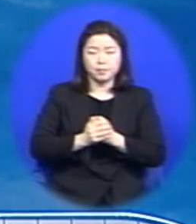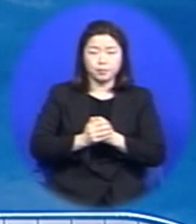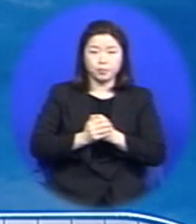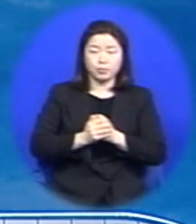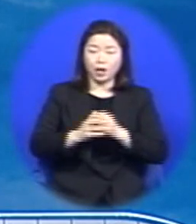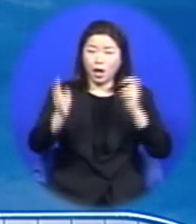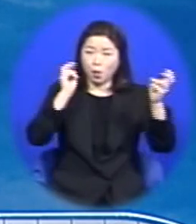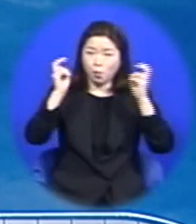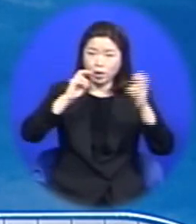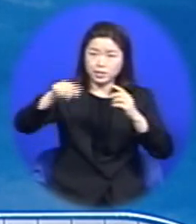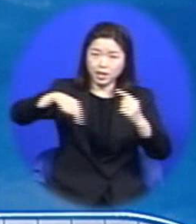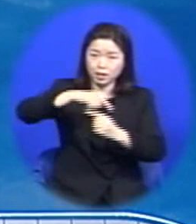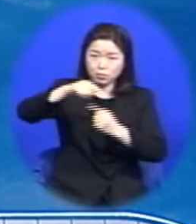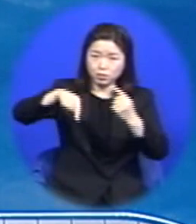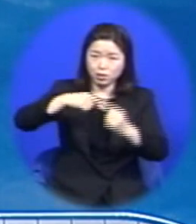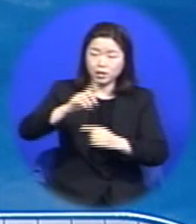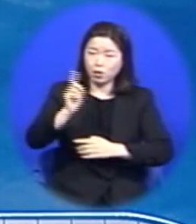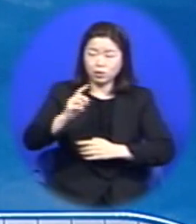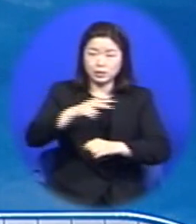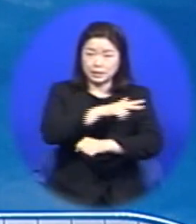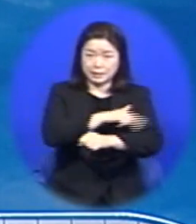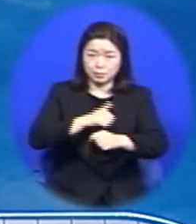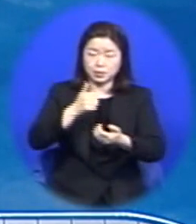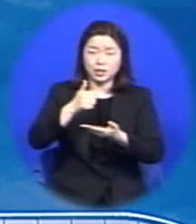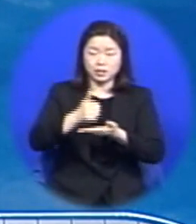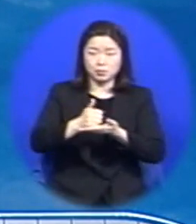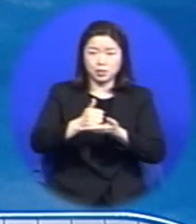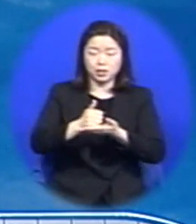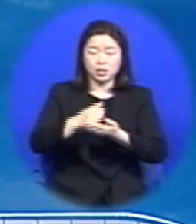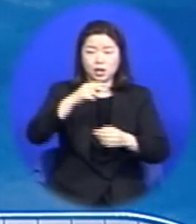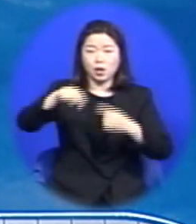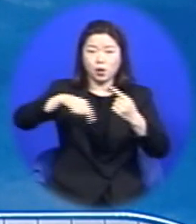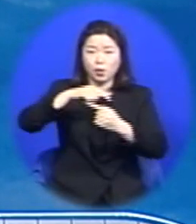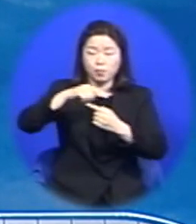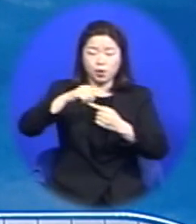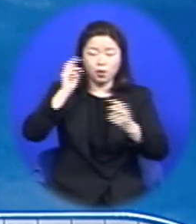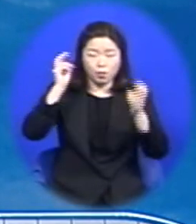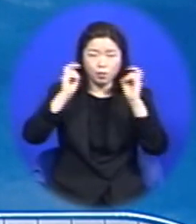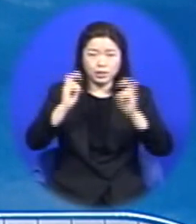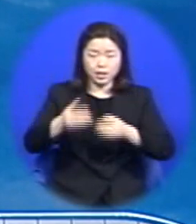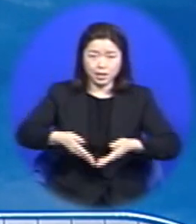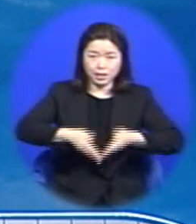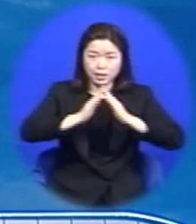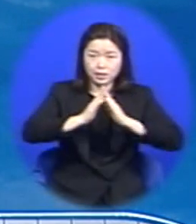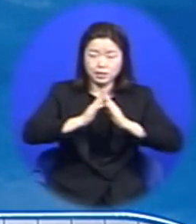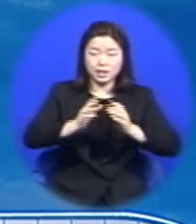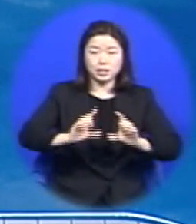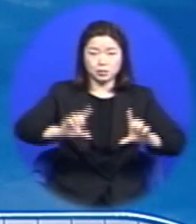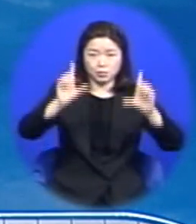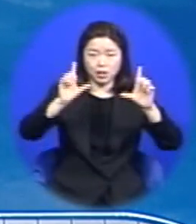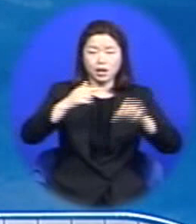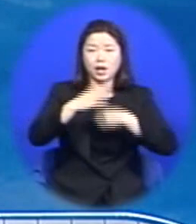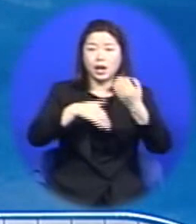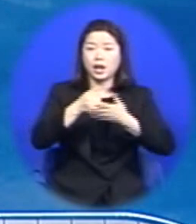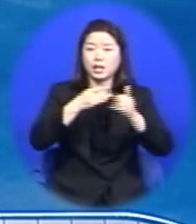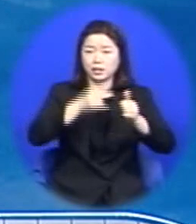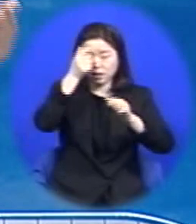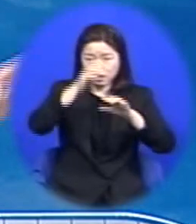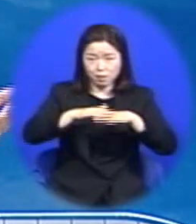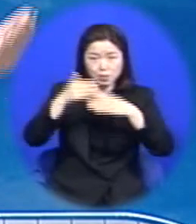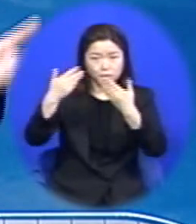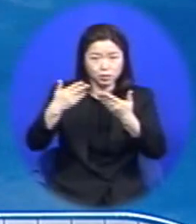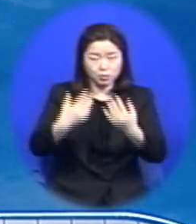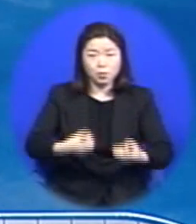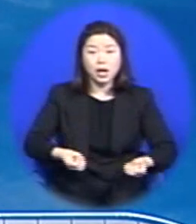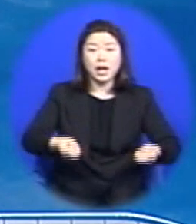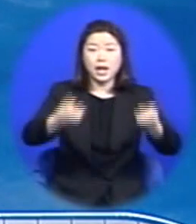회사를 경영하는 어느 집사님이 회사 창립일에 하나님께 예배 드리고 그리고